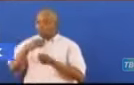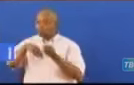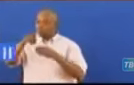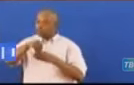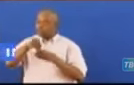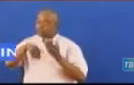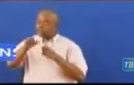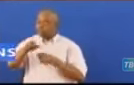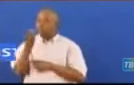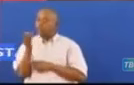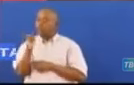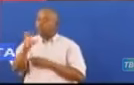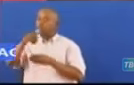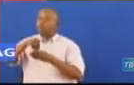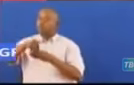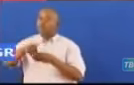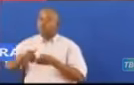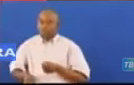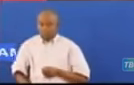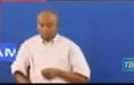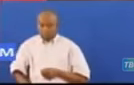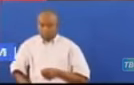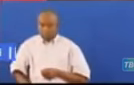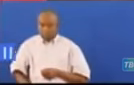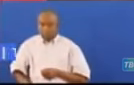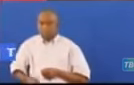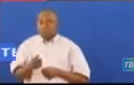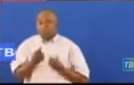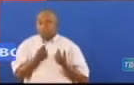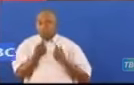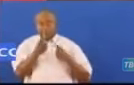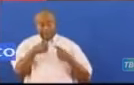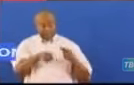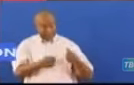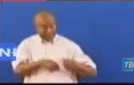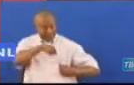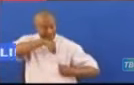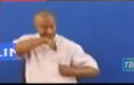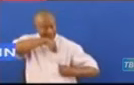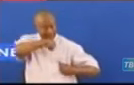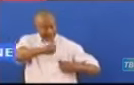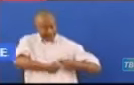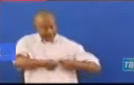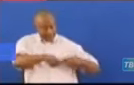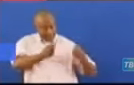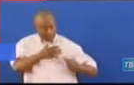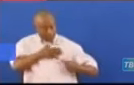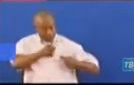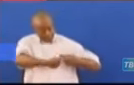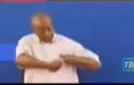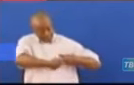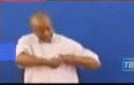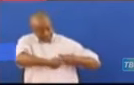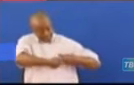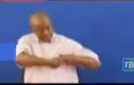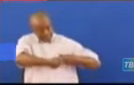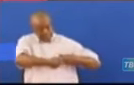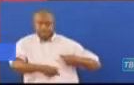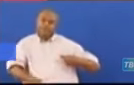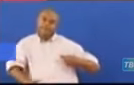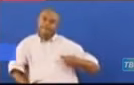ya mara tatu, na ninalisema kutoka kwenye from the bottom of my heart,